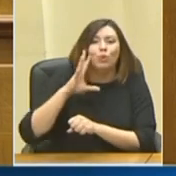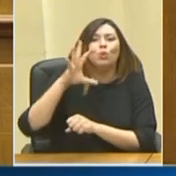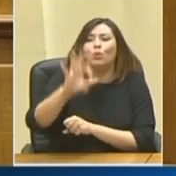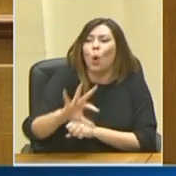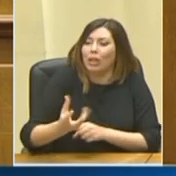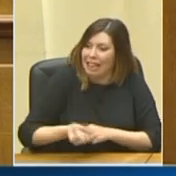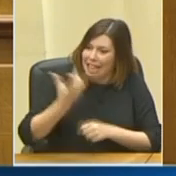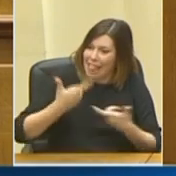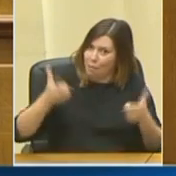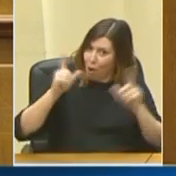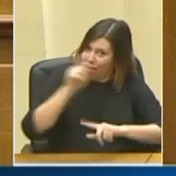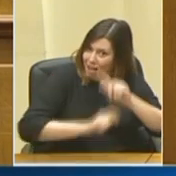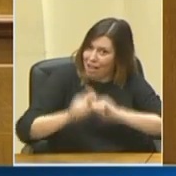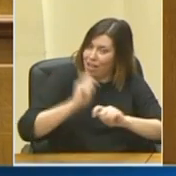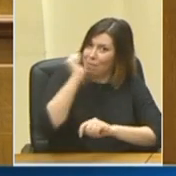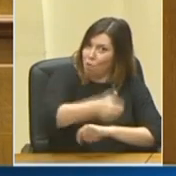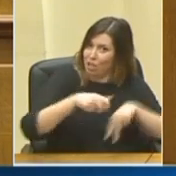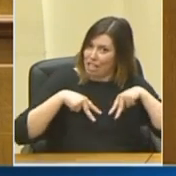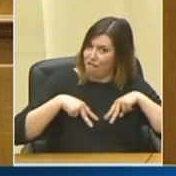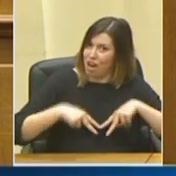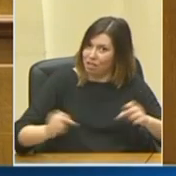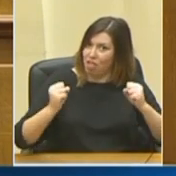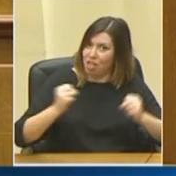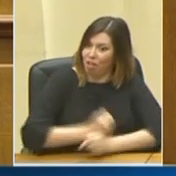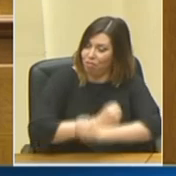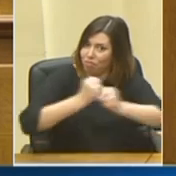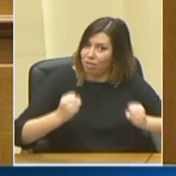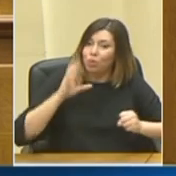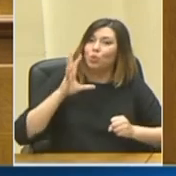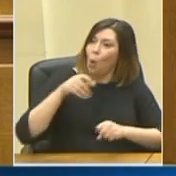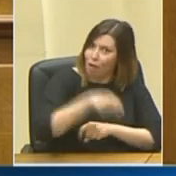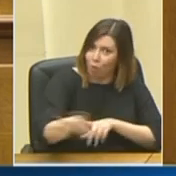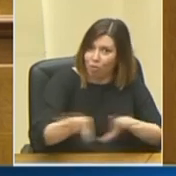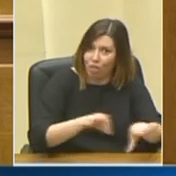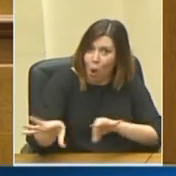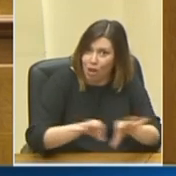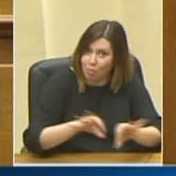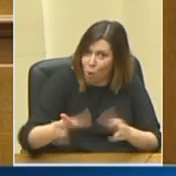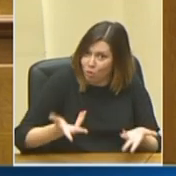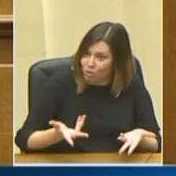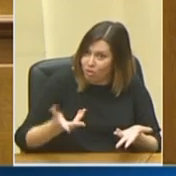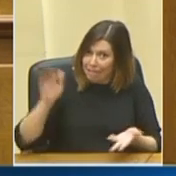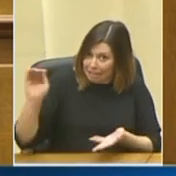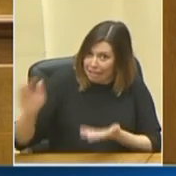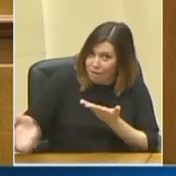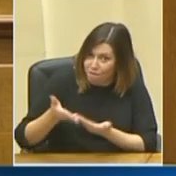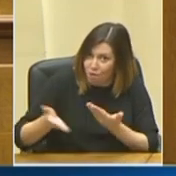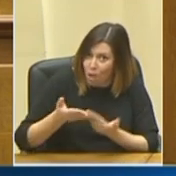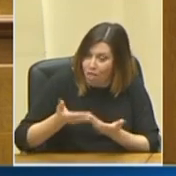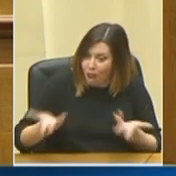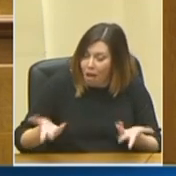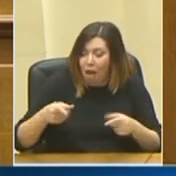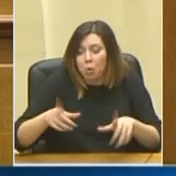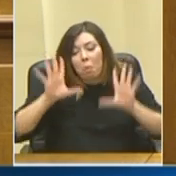σχηματίσει κυβέρνηση αδυνατή να κάνει εκείνο τους διορισμούς και θέλει τη βοήθειά σας? Αυτό δεν